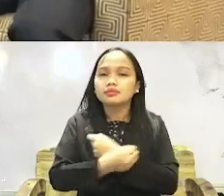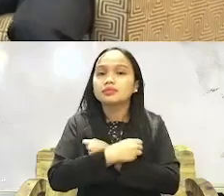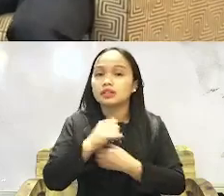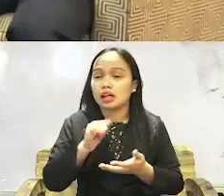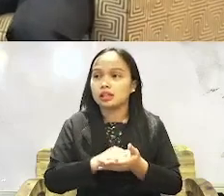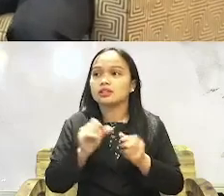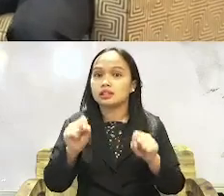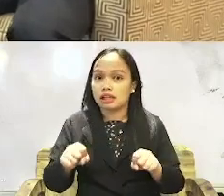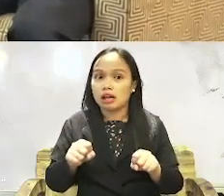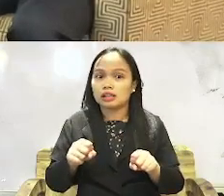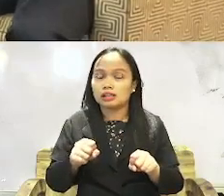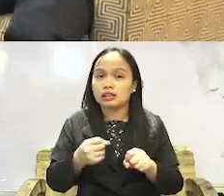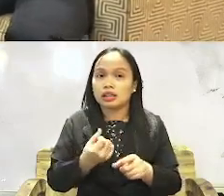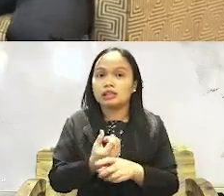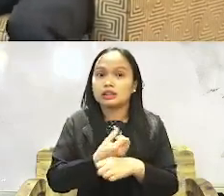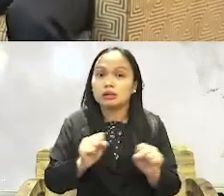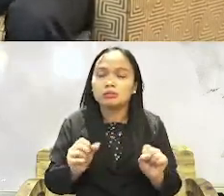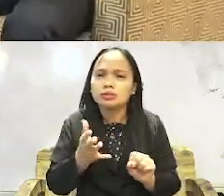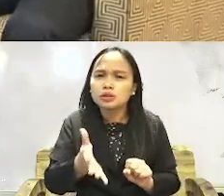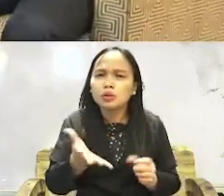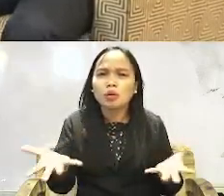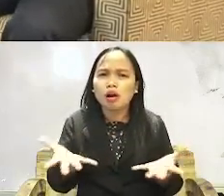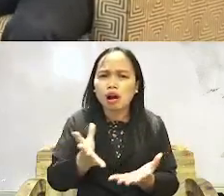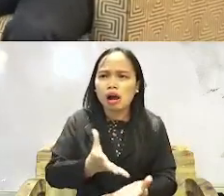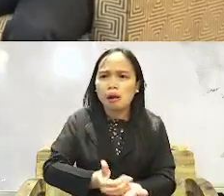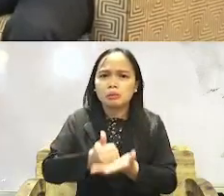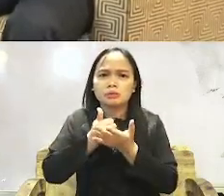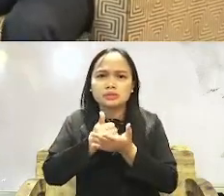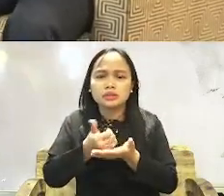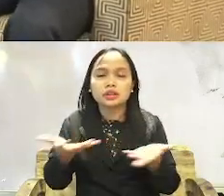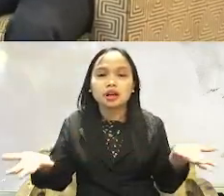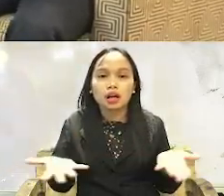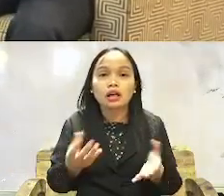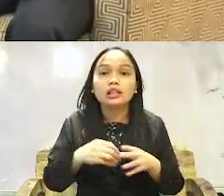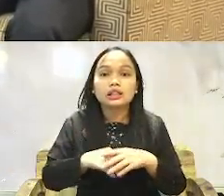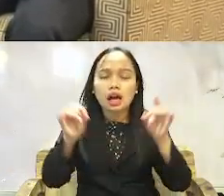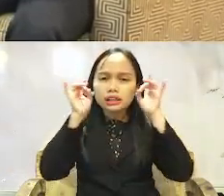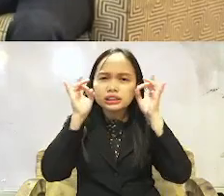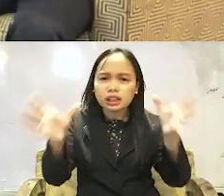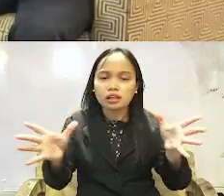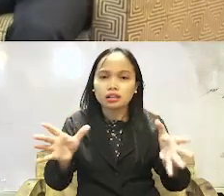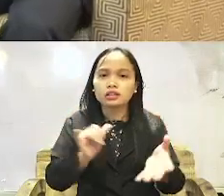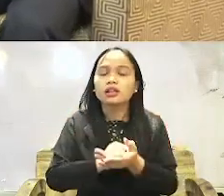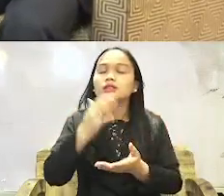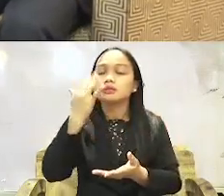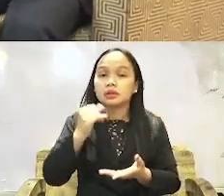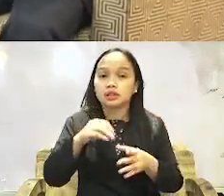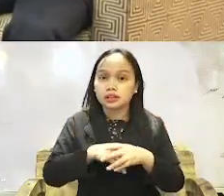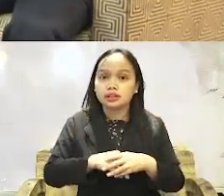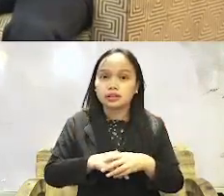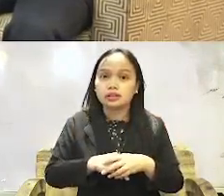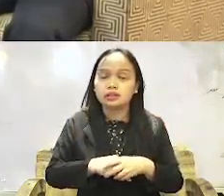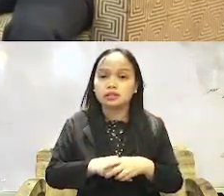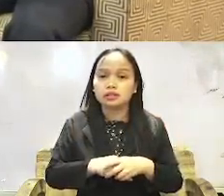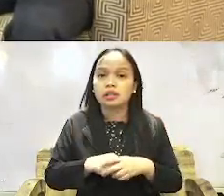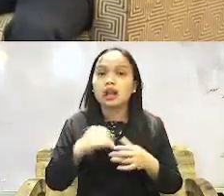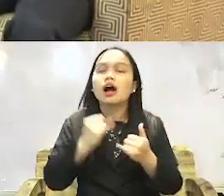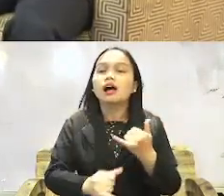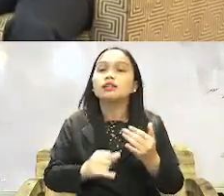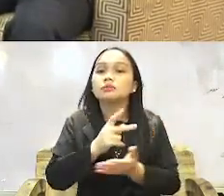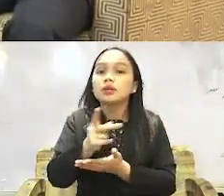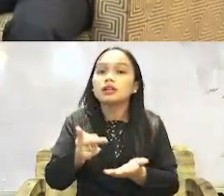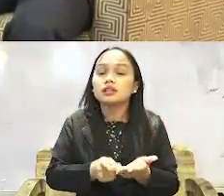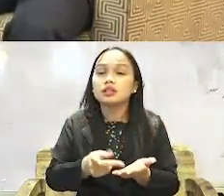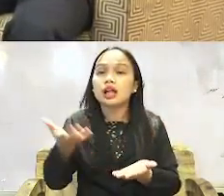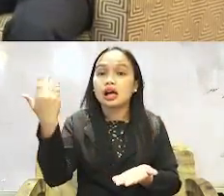na-lift ka? Saan ba tayo inilift? Sa mga danger. Kaya nga 'di ba, napakaganda nung last part nung